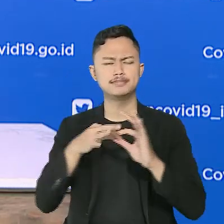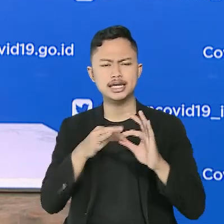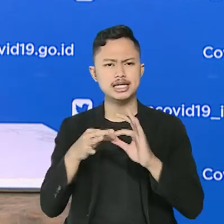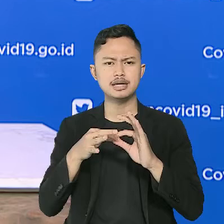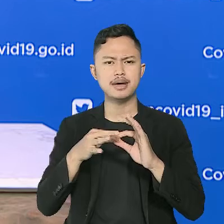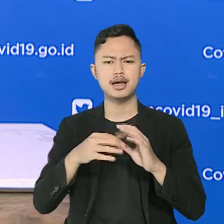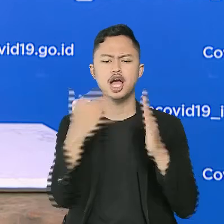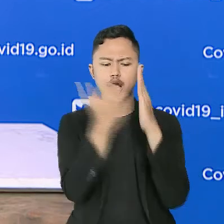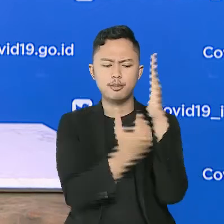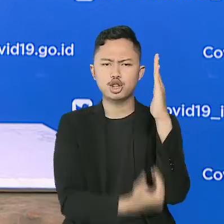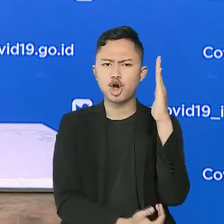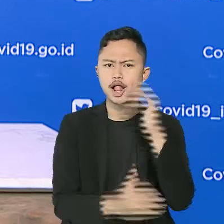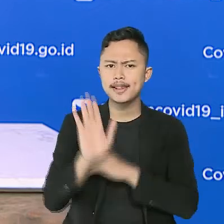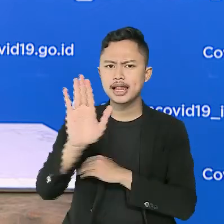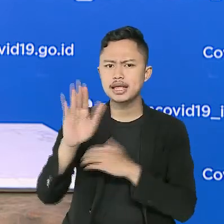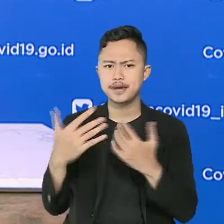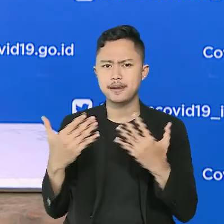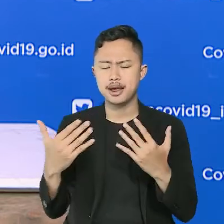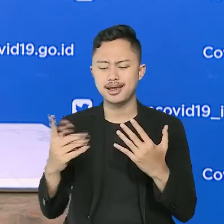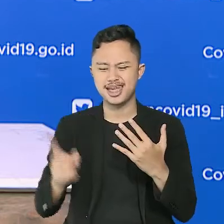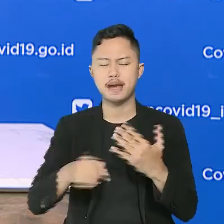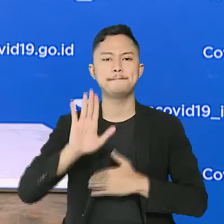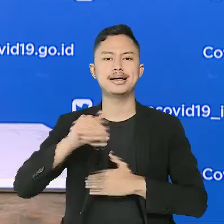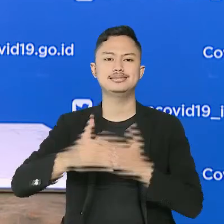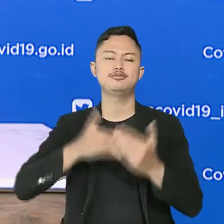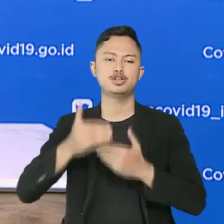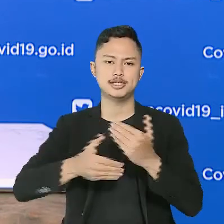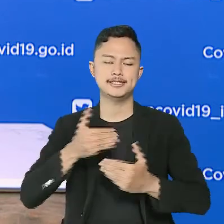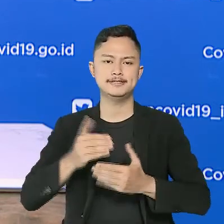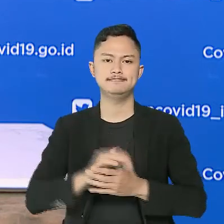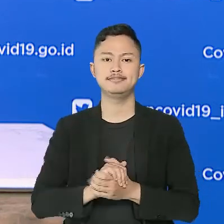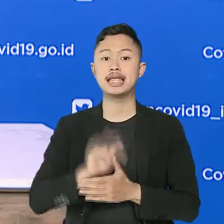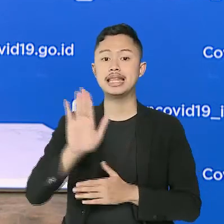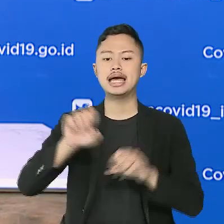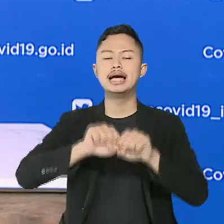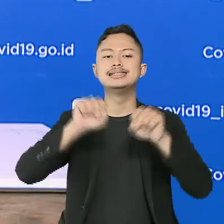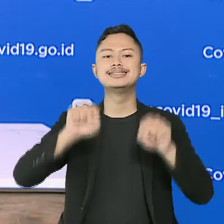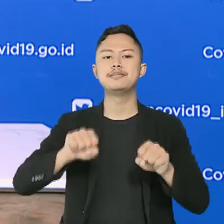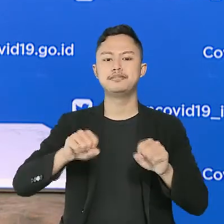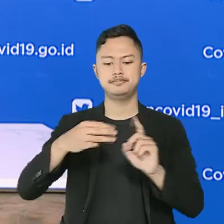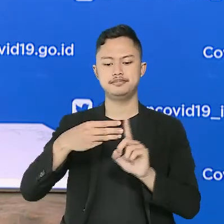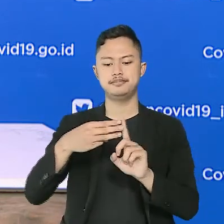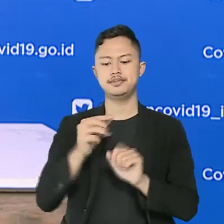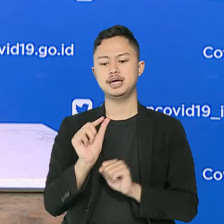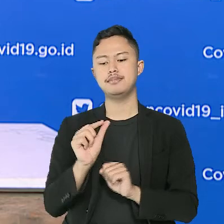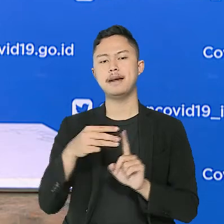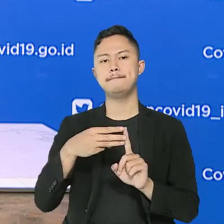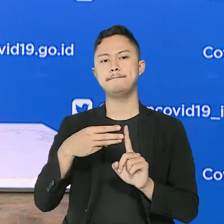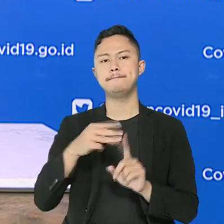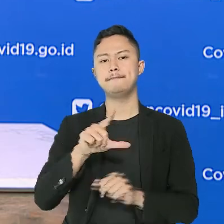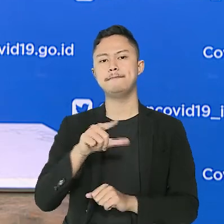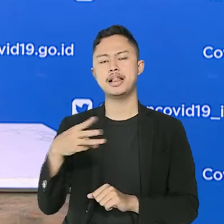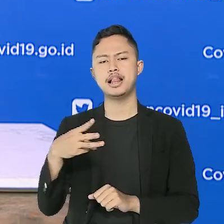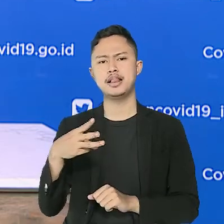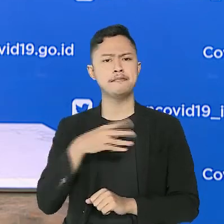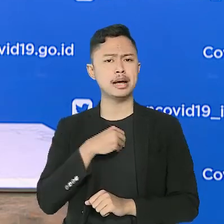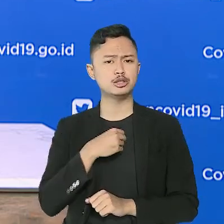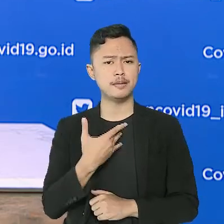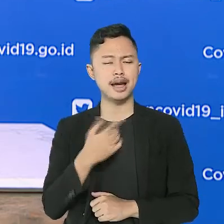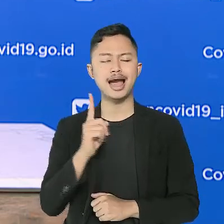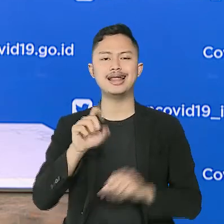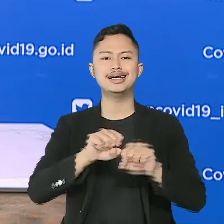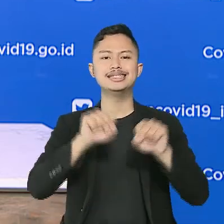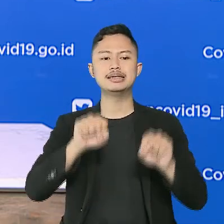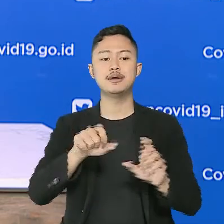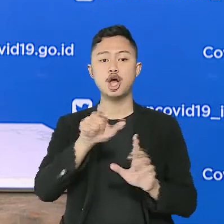selama pelaksanaan turnamen. Nantinya sistem bubble akan kembali diterapkan dengan mekanisme